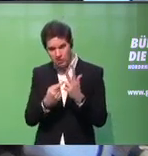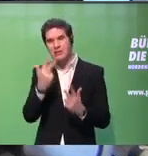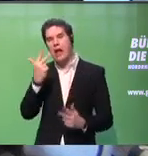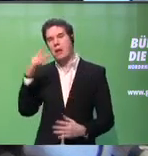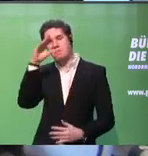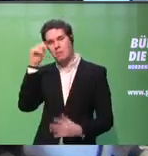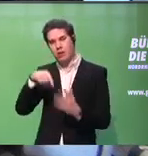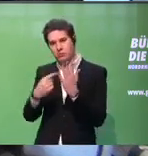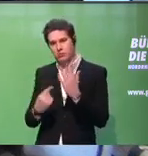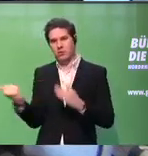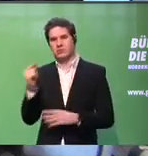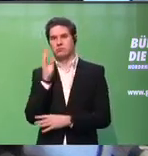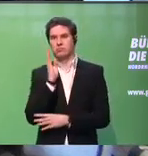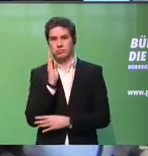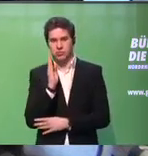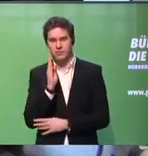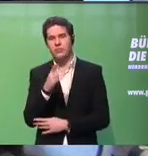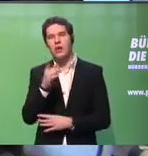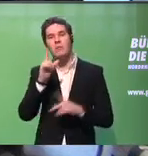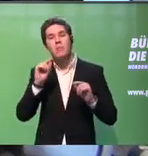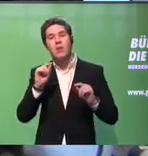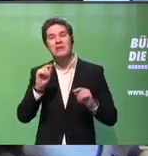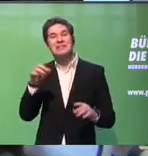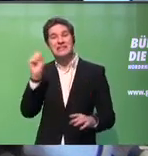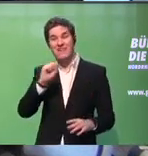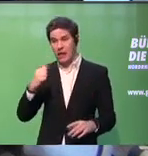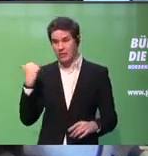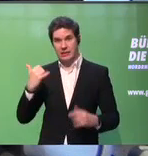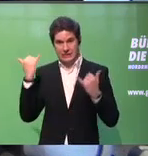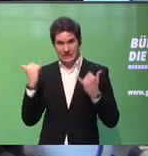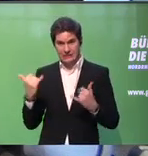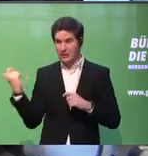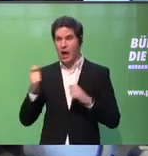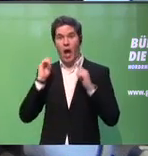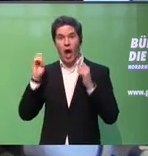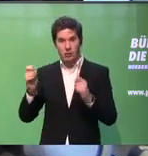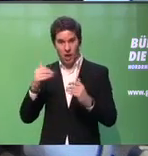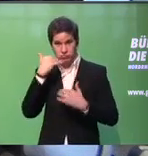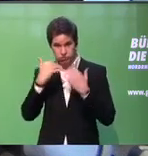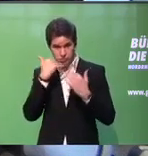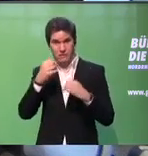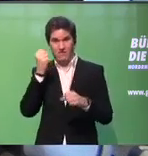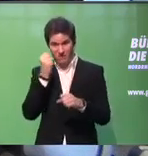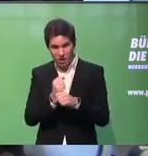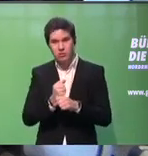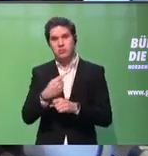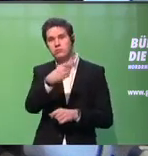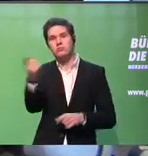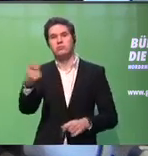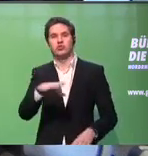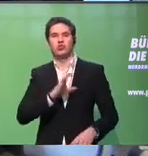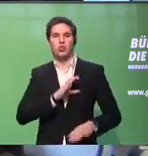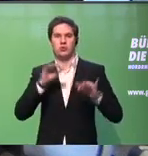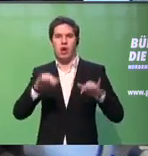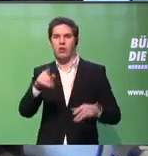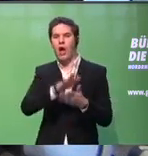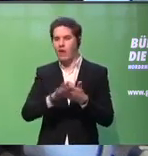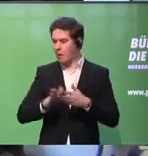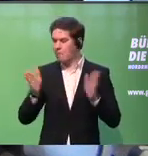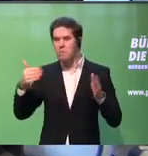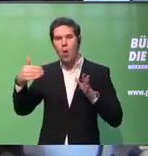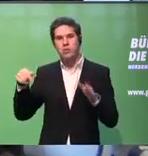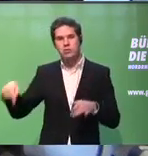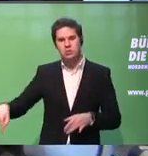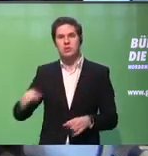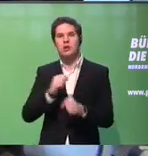3 Frauen und 3 Männern. Und ihr habt ab dem Zeitpunkt, wo Sven Giegold gleich den Antrag hier vorne vorstellt, die Möglichkeit, euch in diese Boxen mit den Rede-